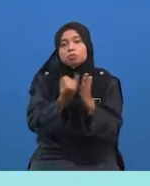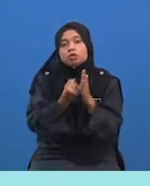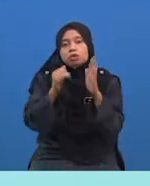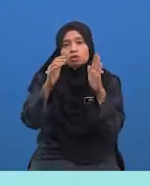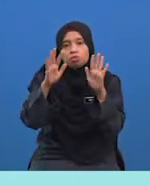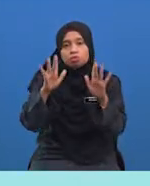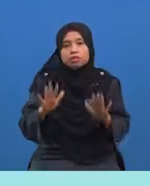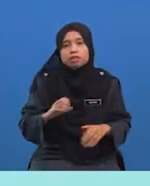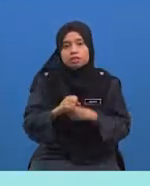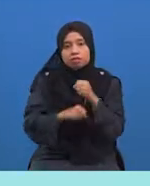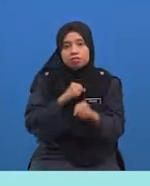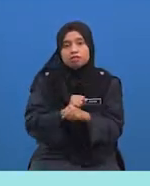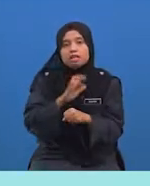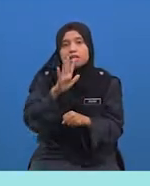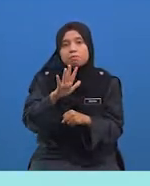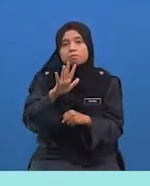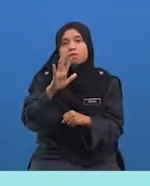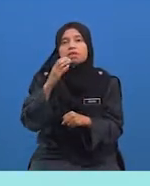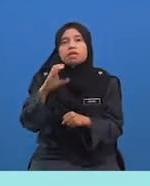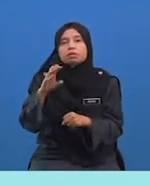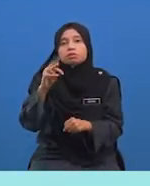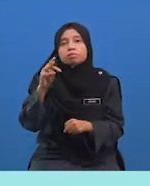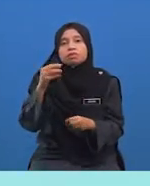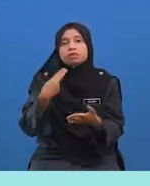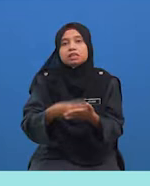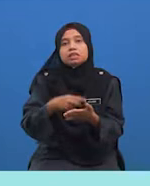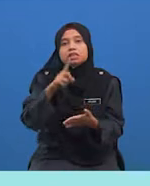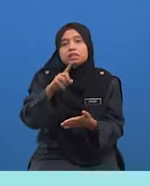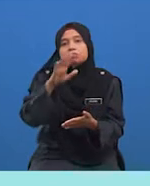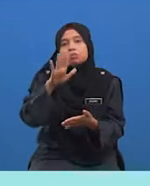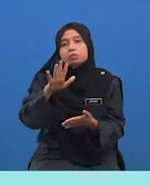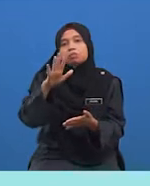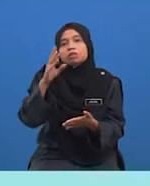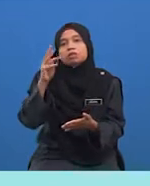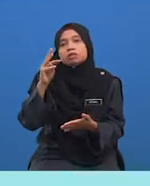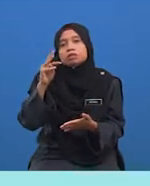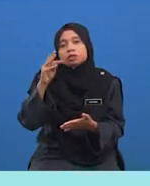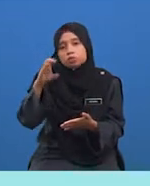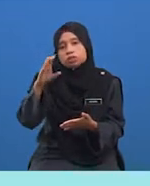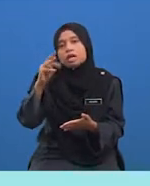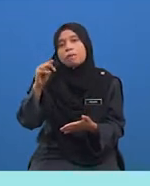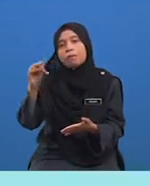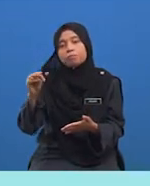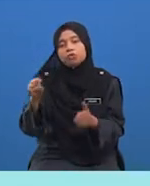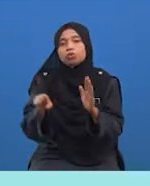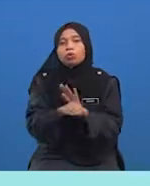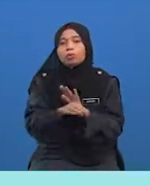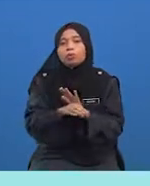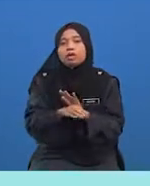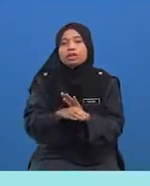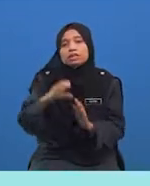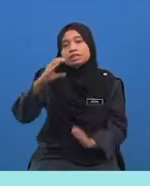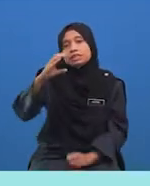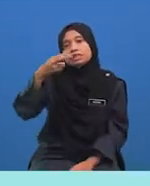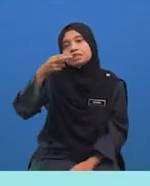tahunan 500 mm hingga 1500 mm. Contoh negara